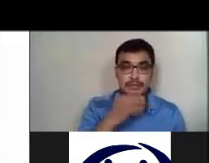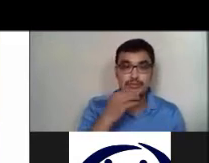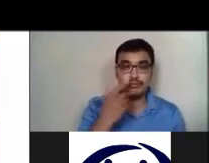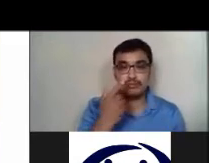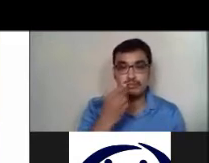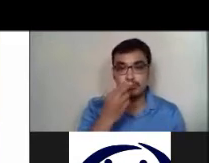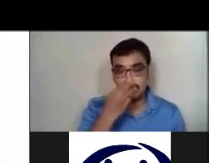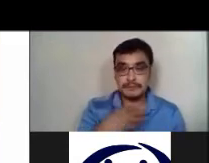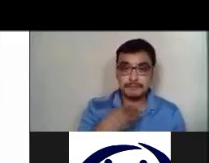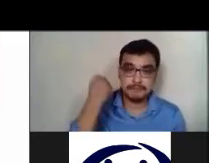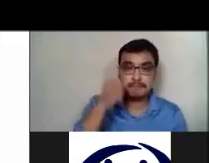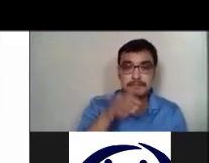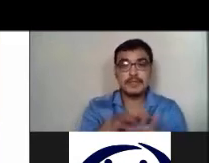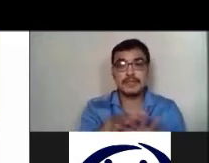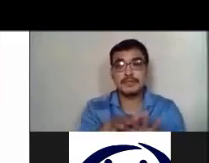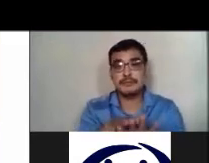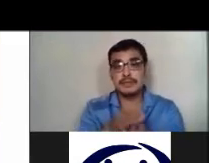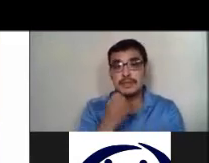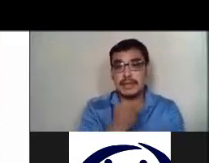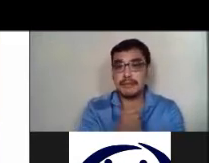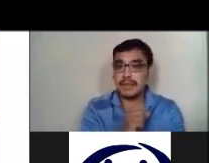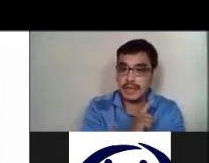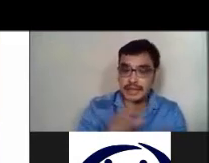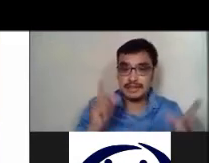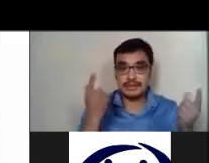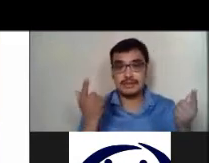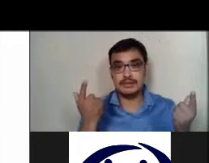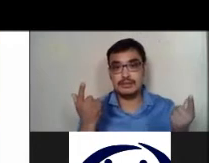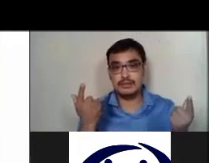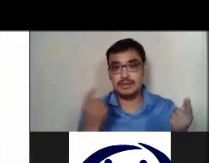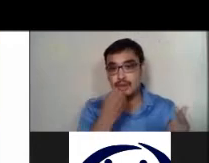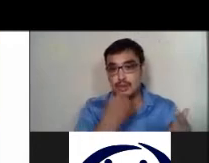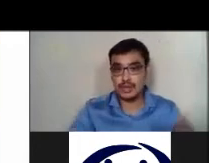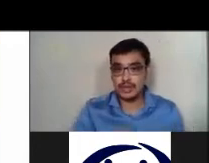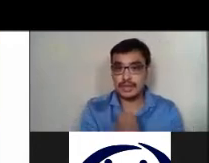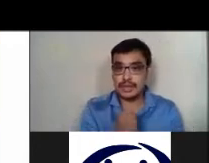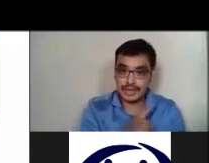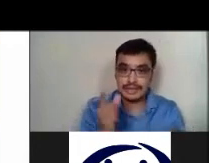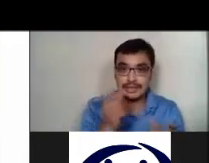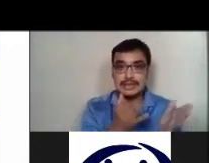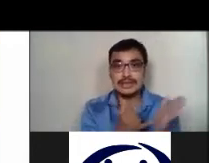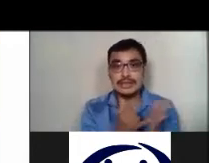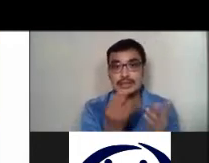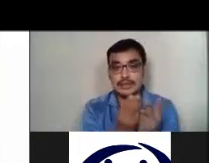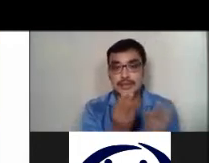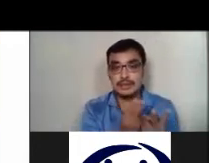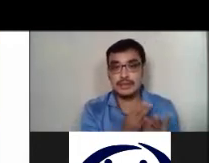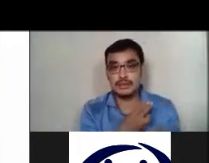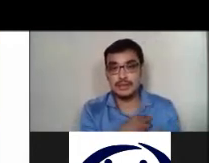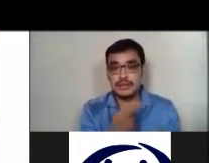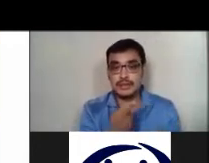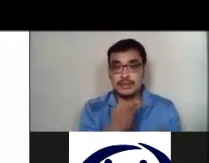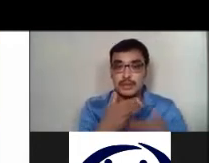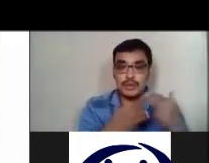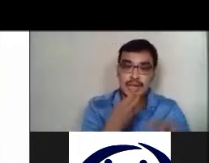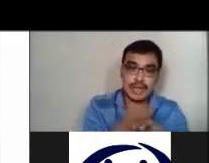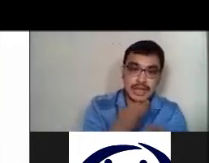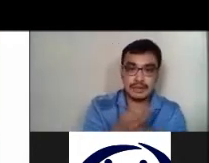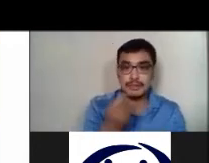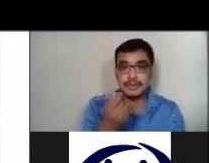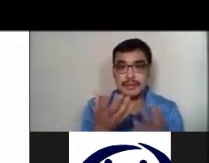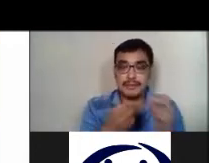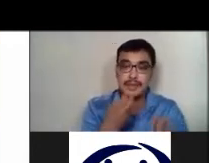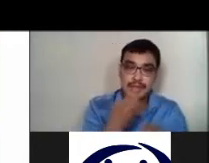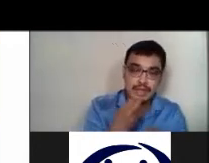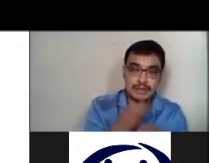भने बेरोजगार हुनु परेको अथवा चाहिँ किसान भनेर त्यो जुन जीविका चलाउनु निकै गाह्रो भएको